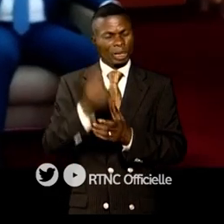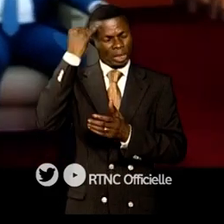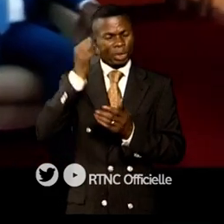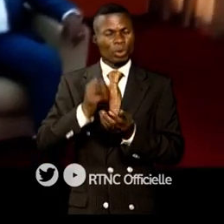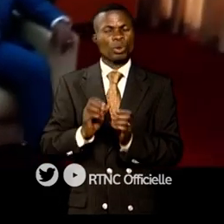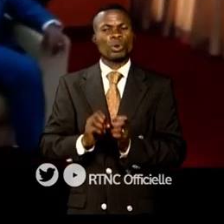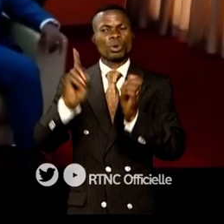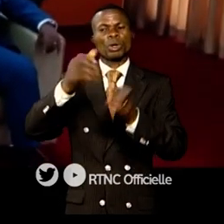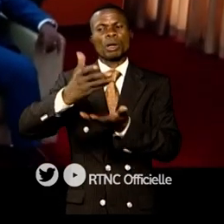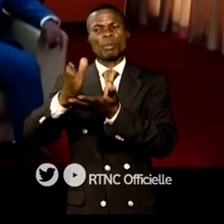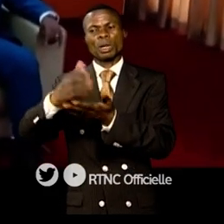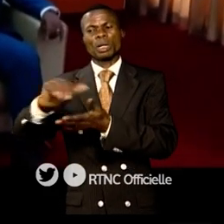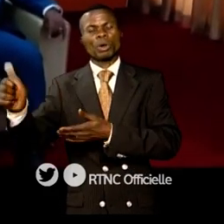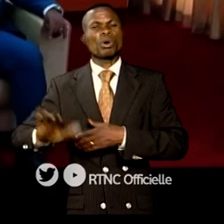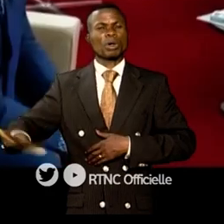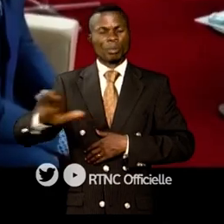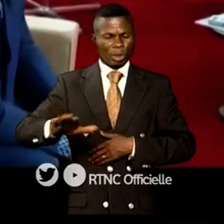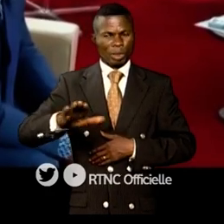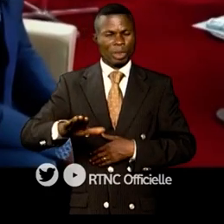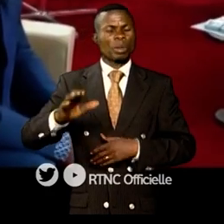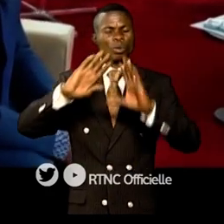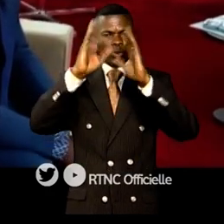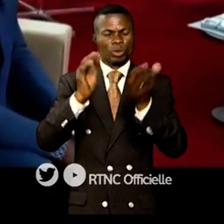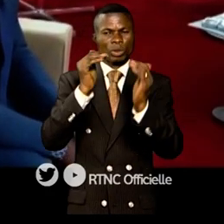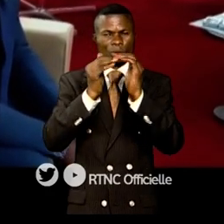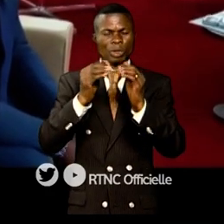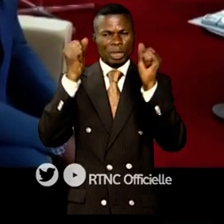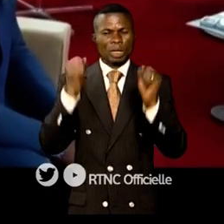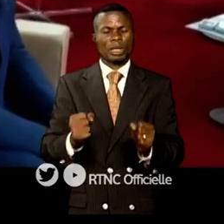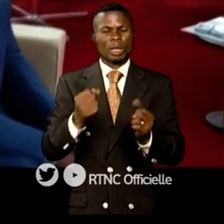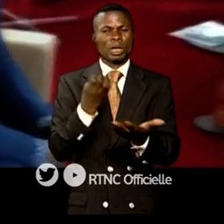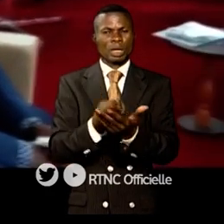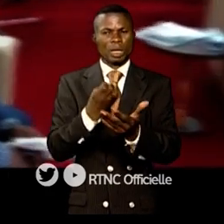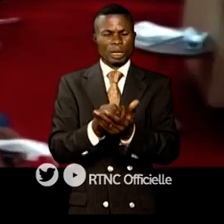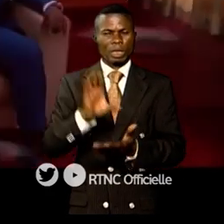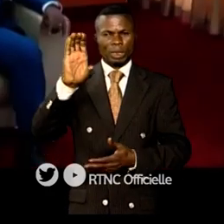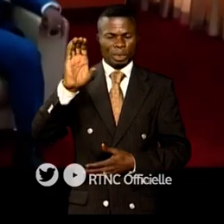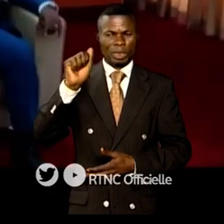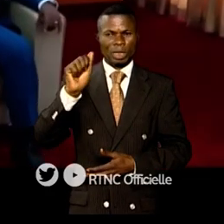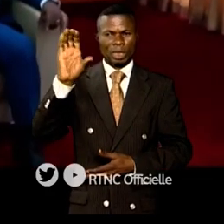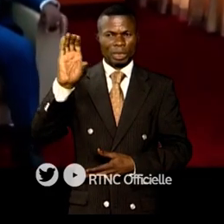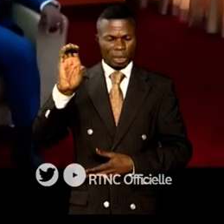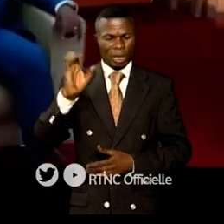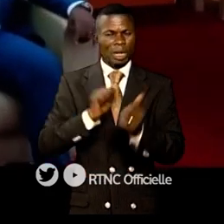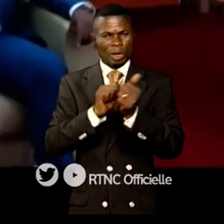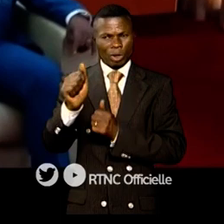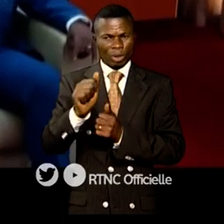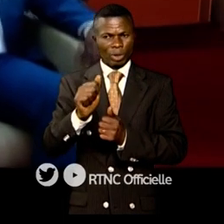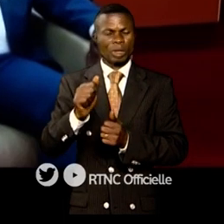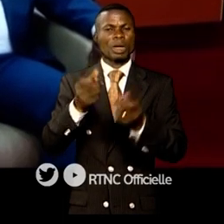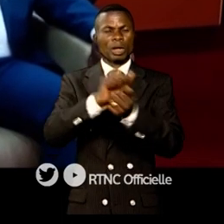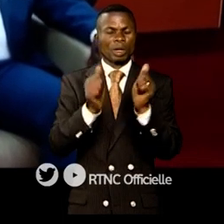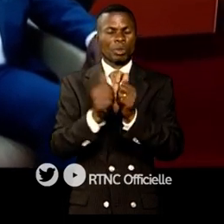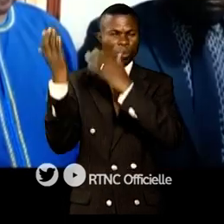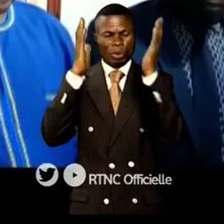initiative aux autres pays membres pour atteindre ensemble la stabilité économique de la CEAC qui passe essentiellement par les secteurs